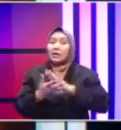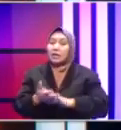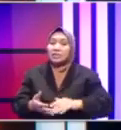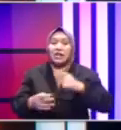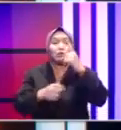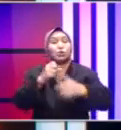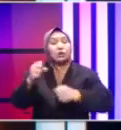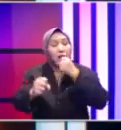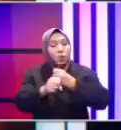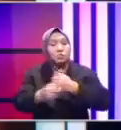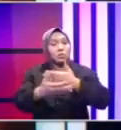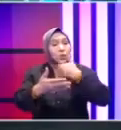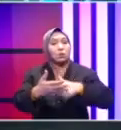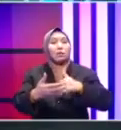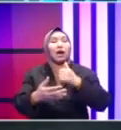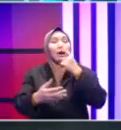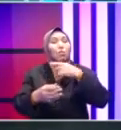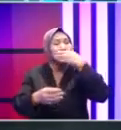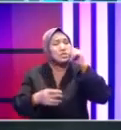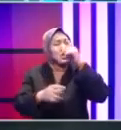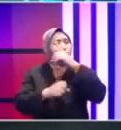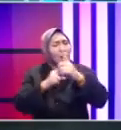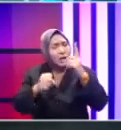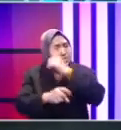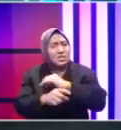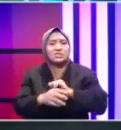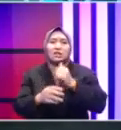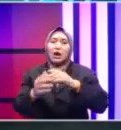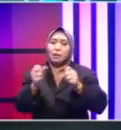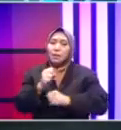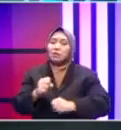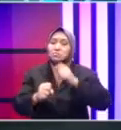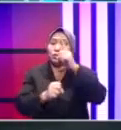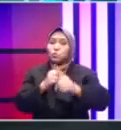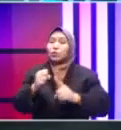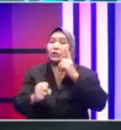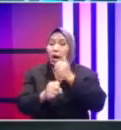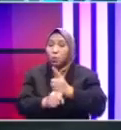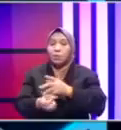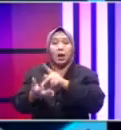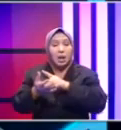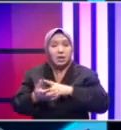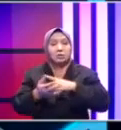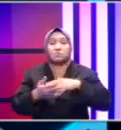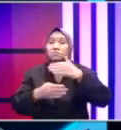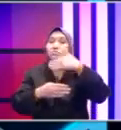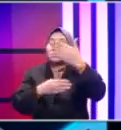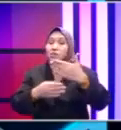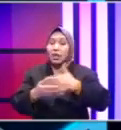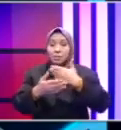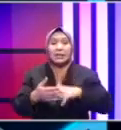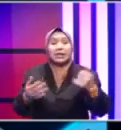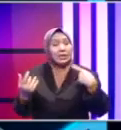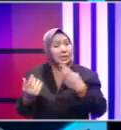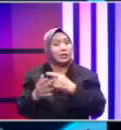sebelum khusus haji dapat itulah moga-moga kita dipermudahkan sudah jadi kita berakhir disini dulu ya